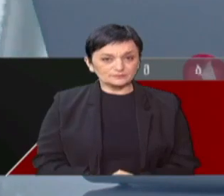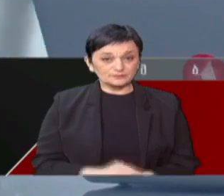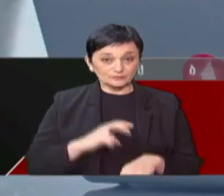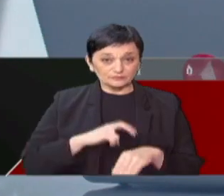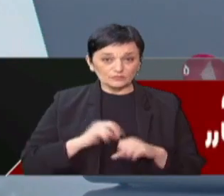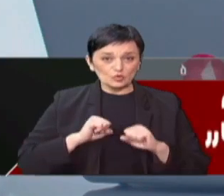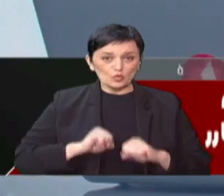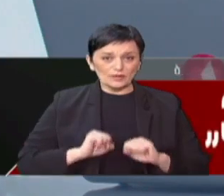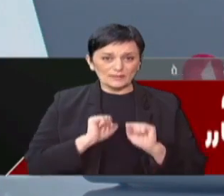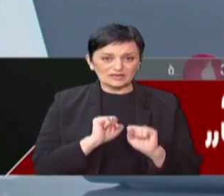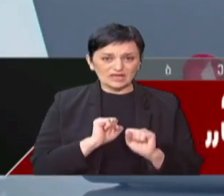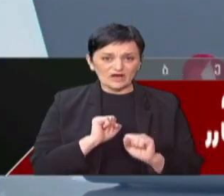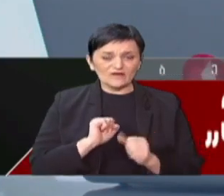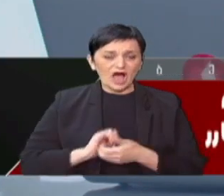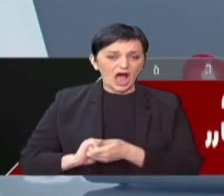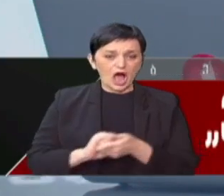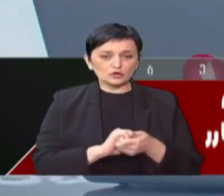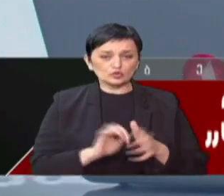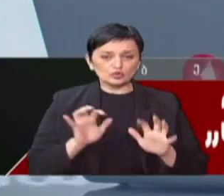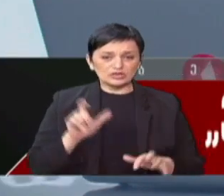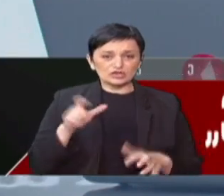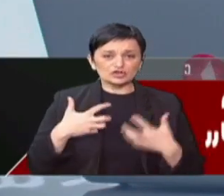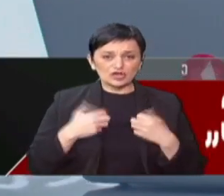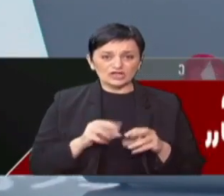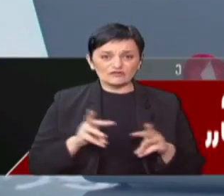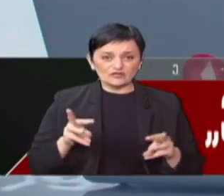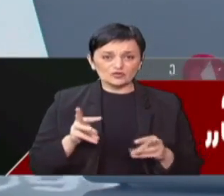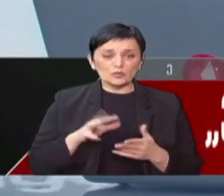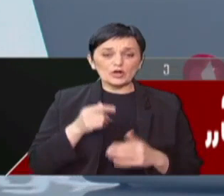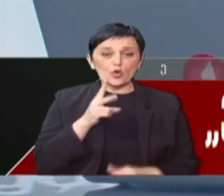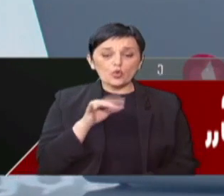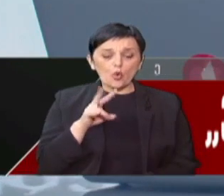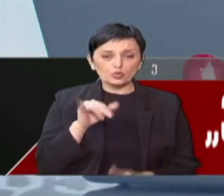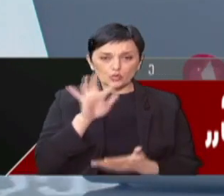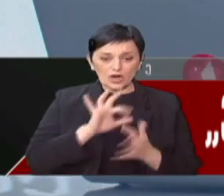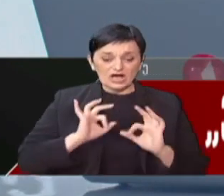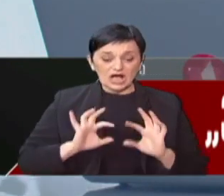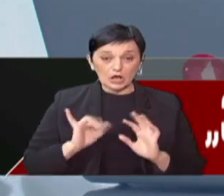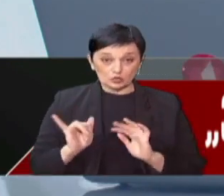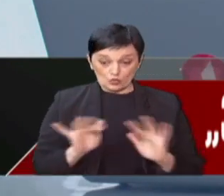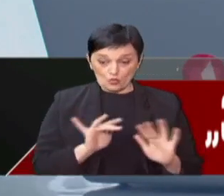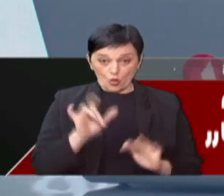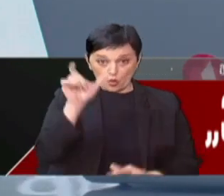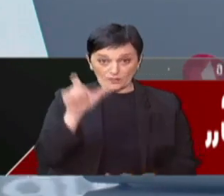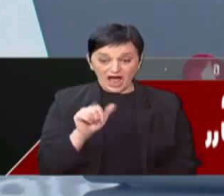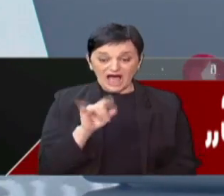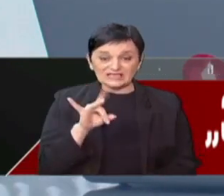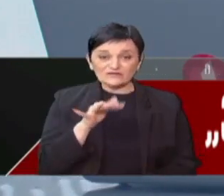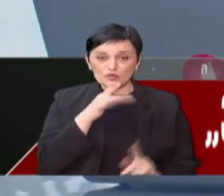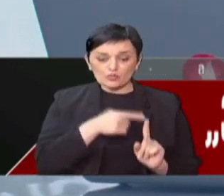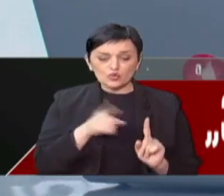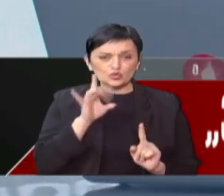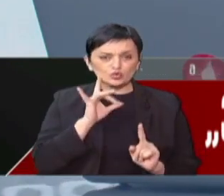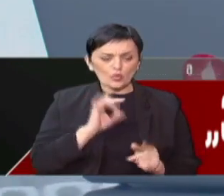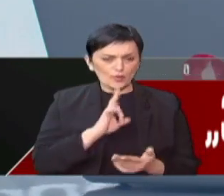Ექიმთა უფლებების დაცვის ასოციაციის თავმჯდომარე ჯანდაცვის მინის მიმართავს სალომე ლოლუას განცხადებით მოქმედი მინისტრი ზურაბ აზარაშვილის პერიოდში დროებით